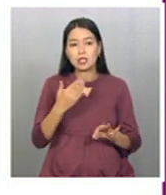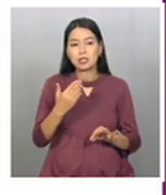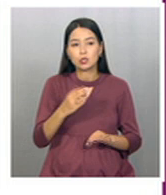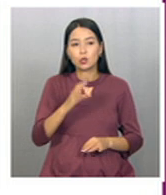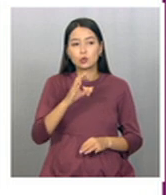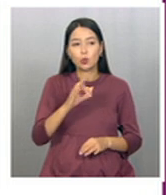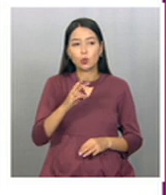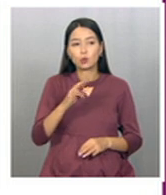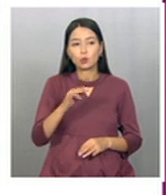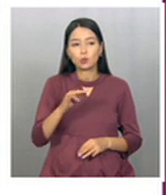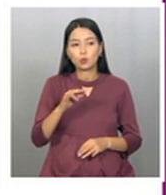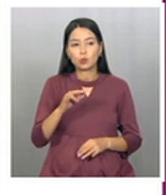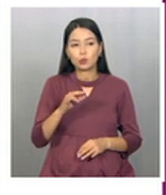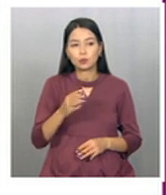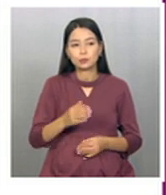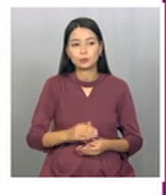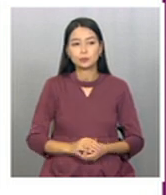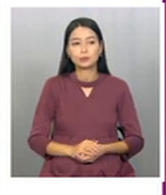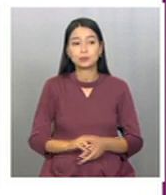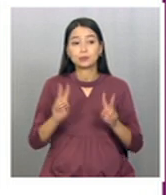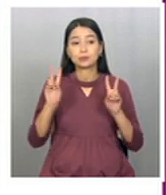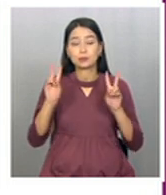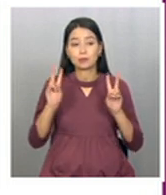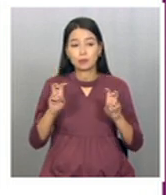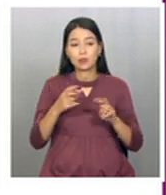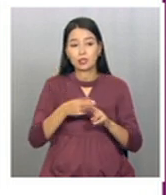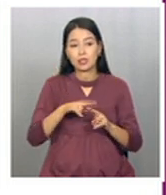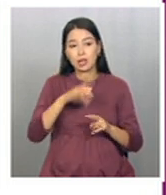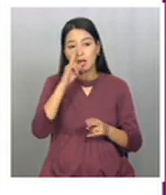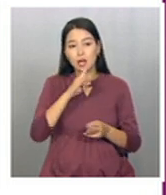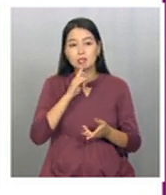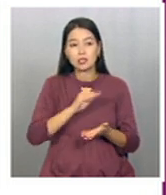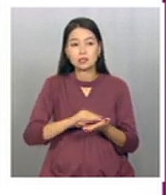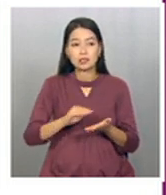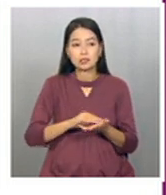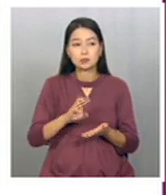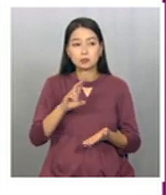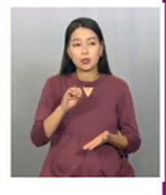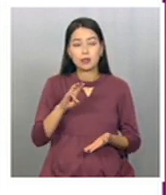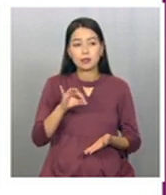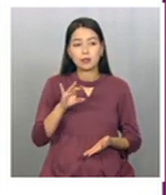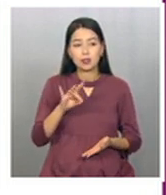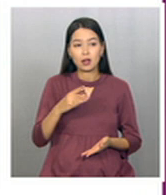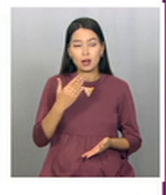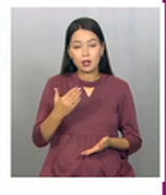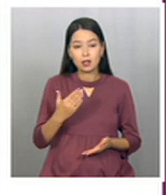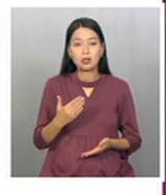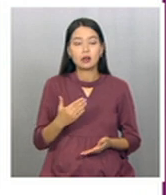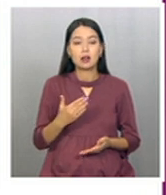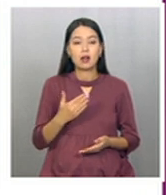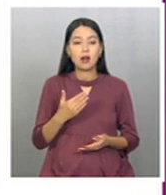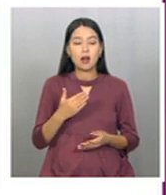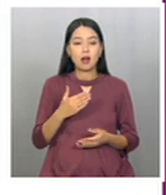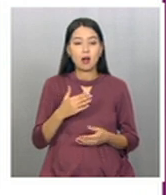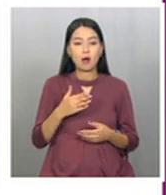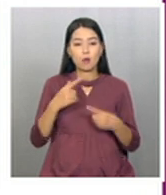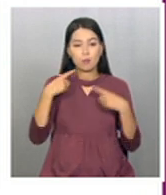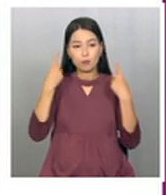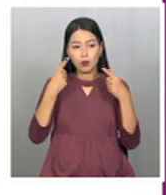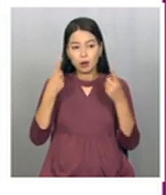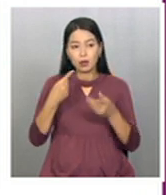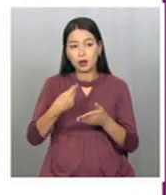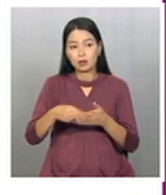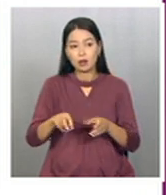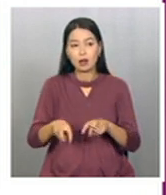баратам, Зордукчы Жантай Шалменен қазақ жазушысы Спандияр Көбеевтің қалың мал романындағы Ғайшаның